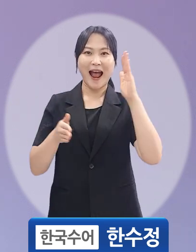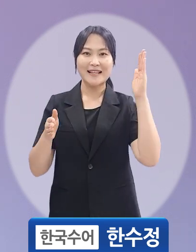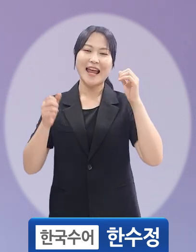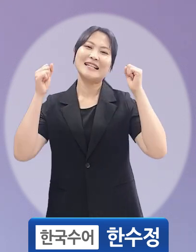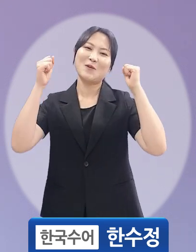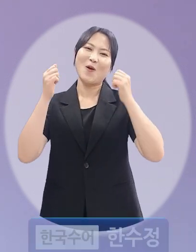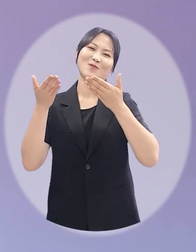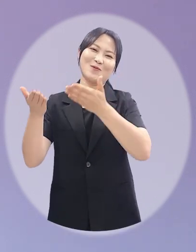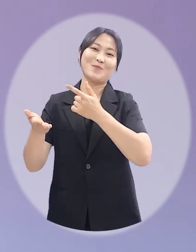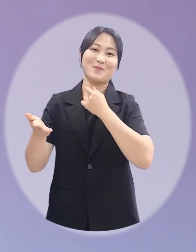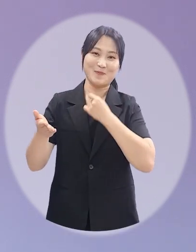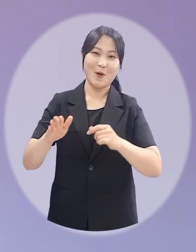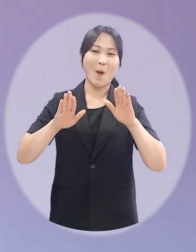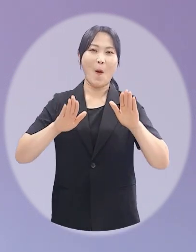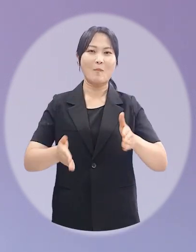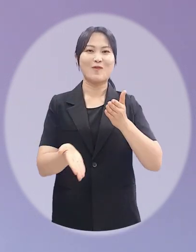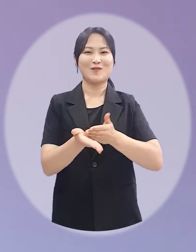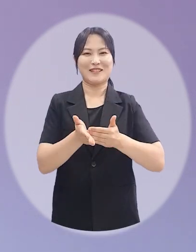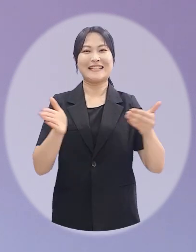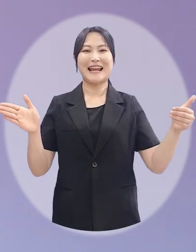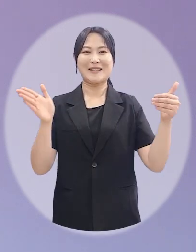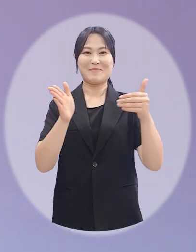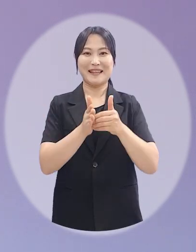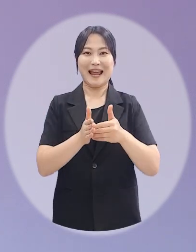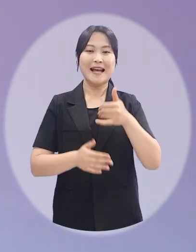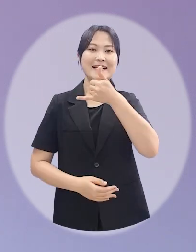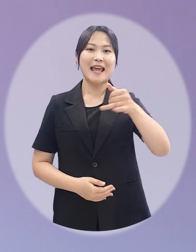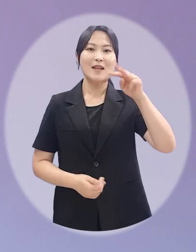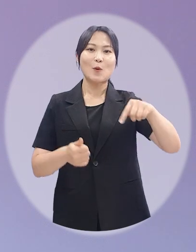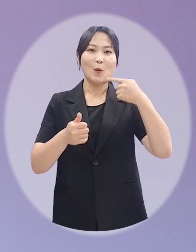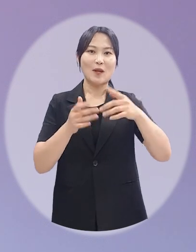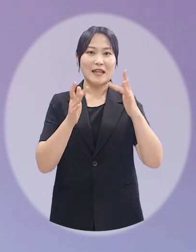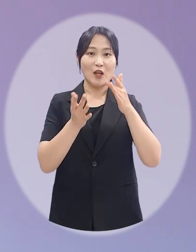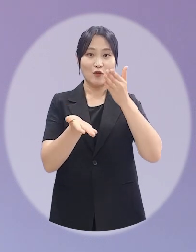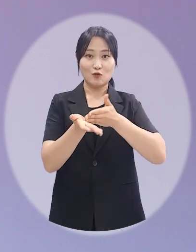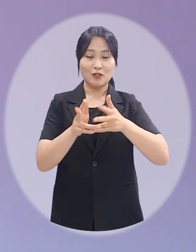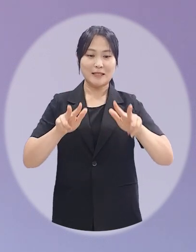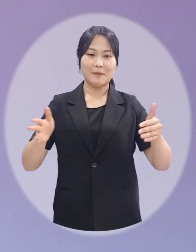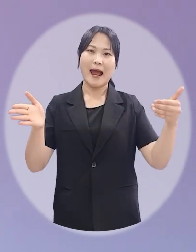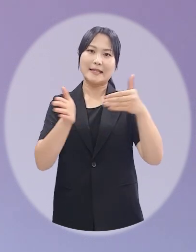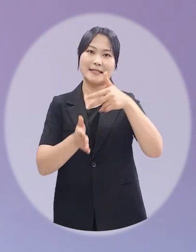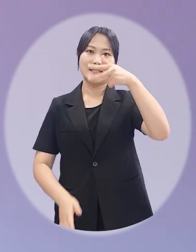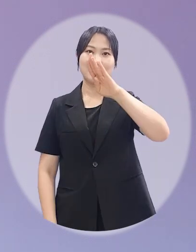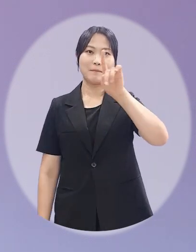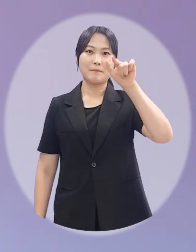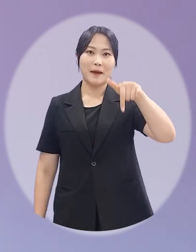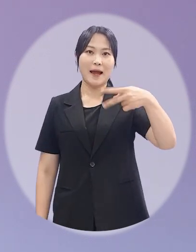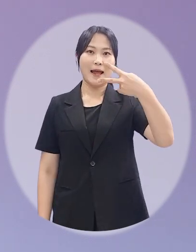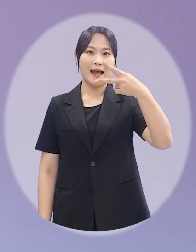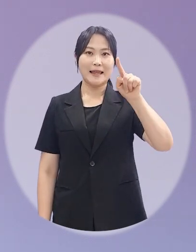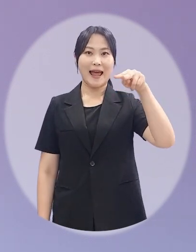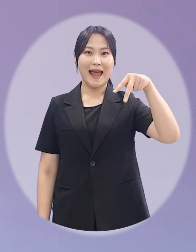응원을 보내면서 저는 여기서 인사드릴게요. 세종교육 온 소식 지금까지 박다슬이었습니다.